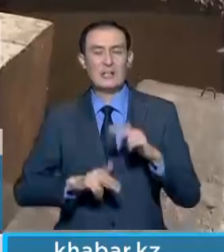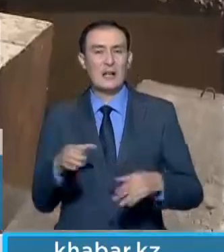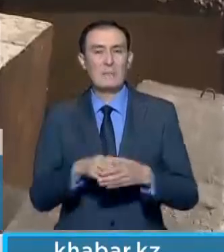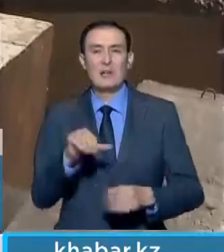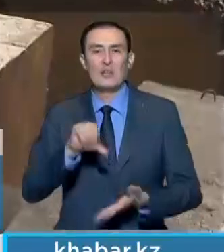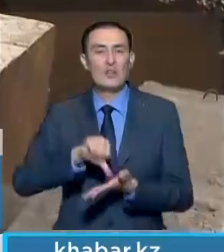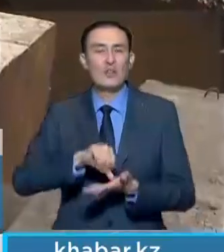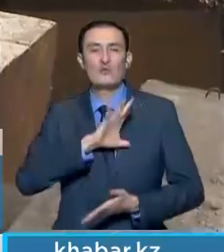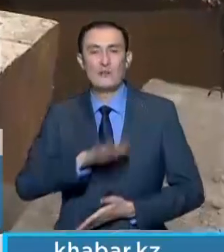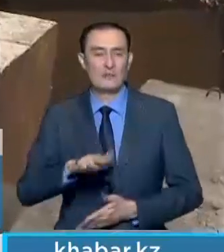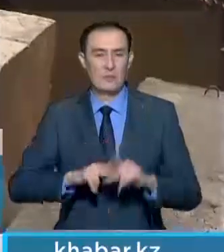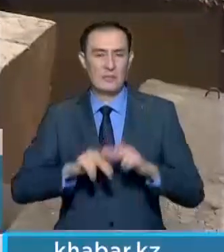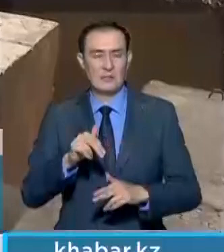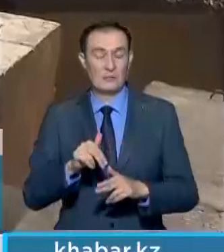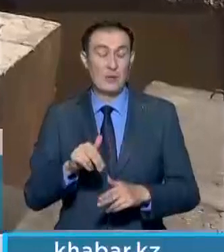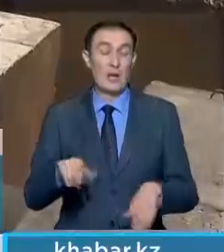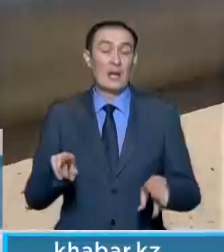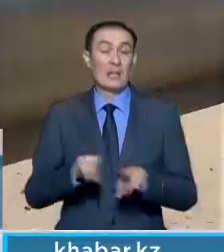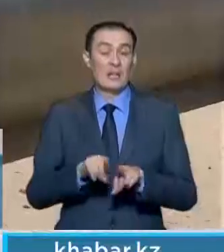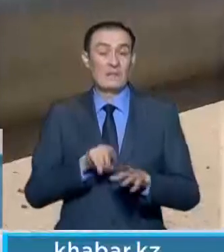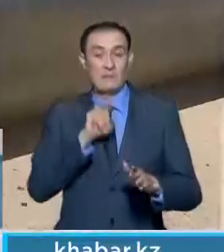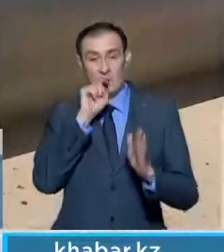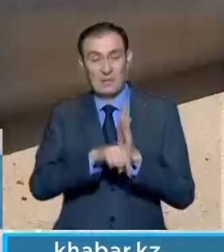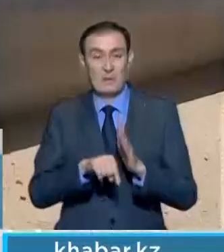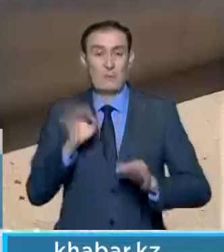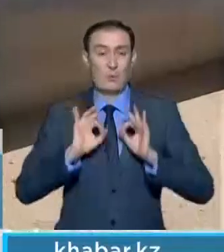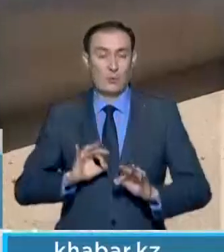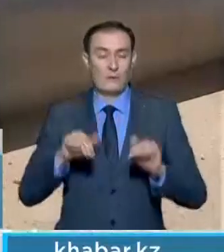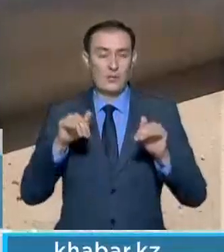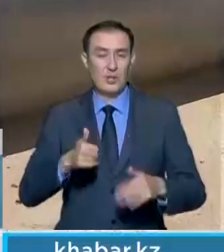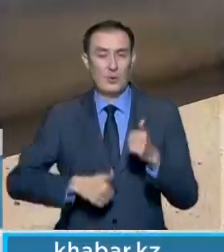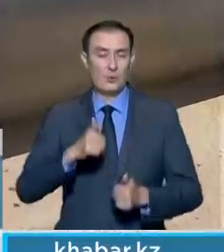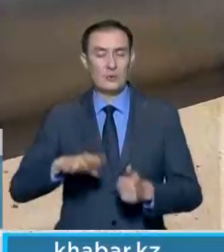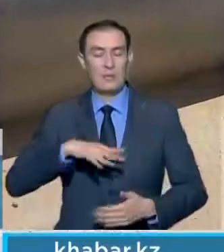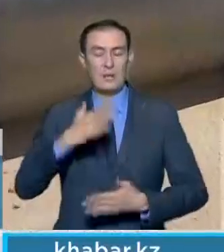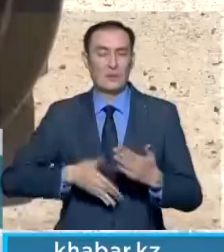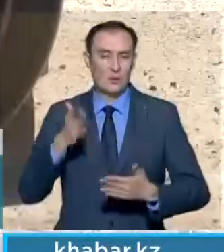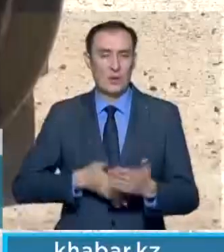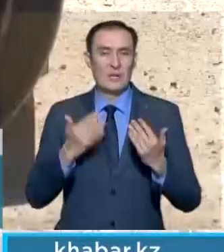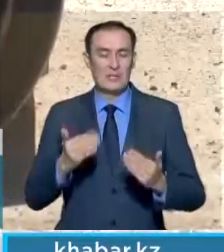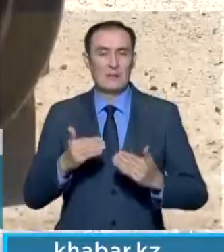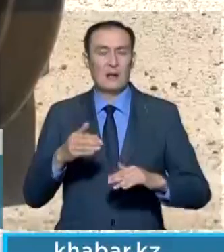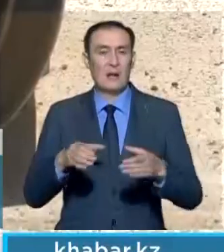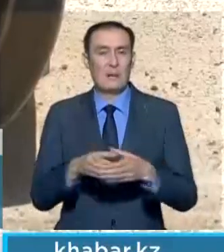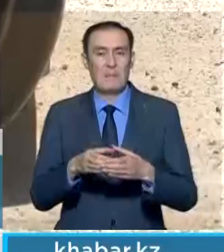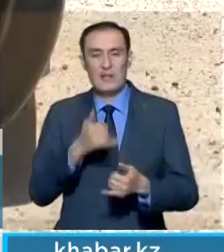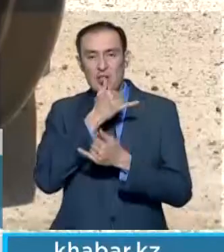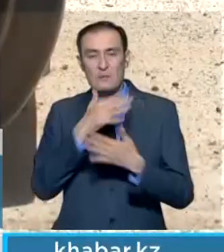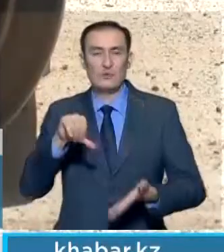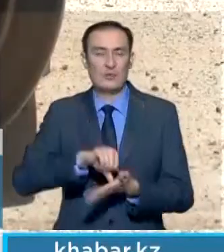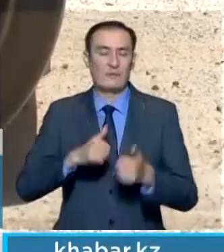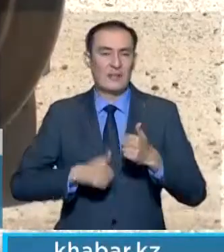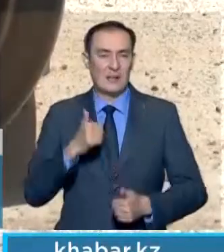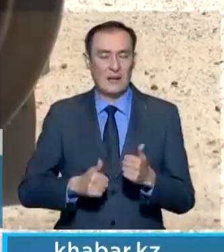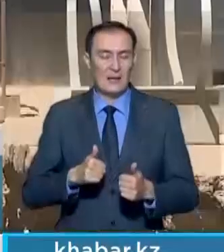участвовал в госзакупках по строительству после вмешательства прокуроров решение конкурса отменили теперь подрядчик не имеет право участвовать в